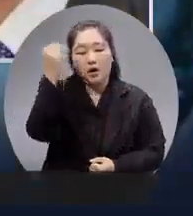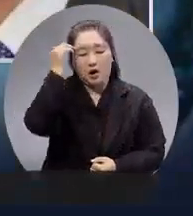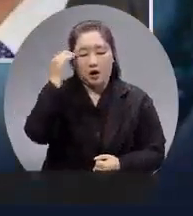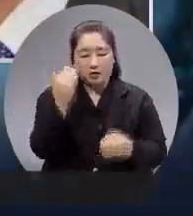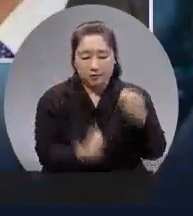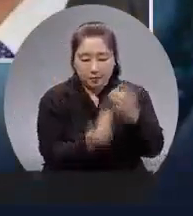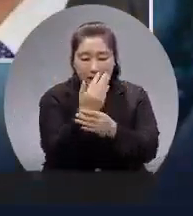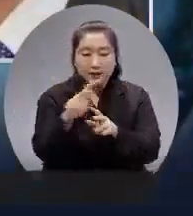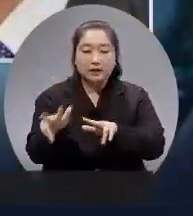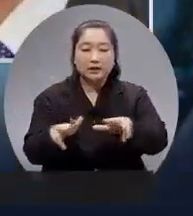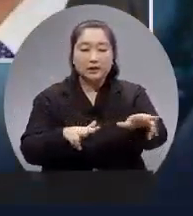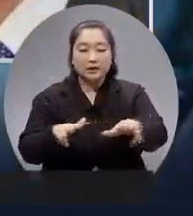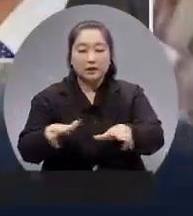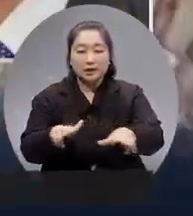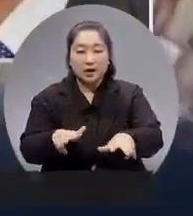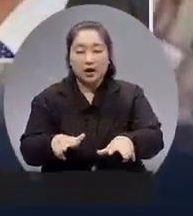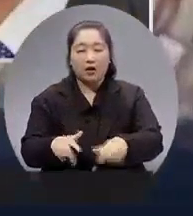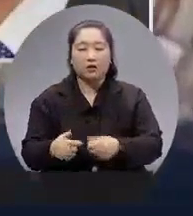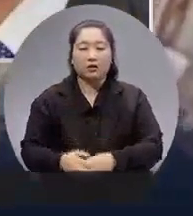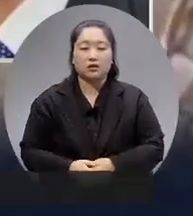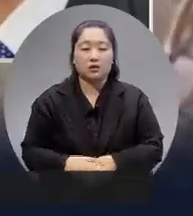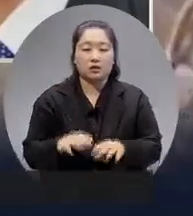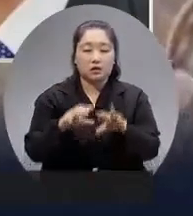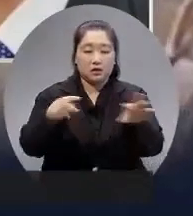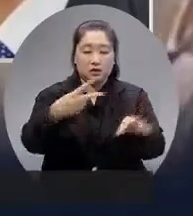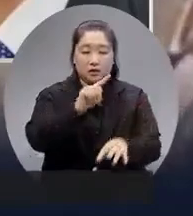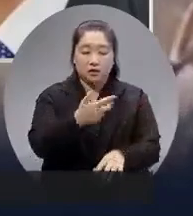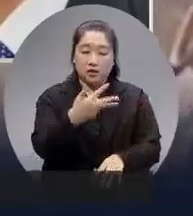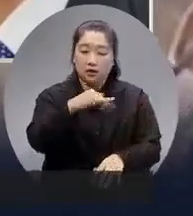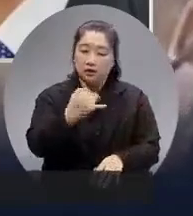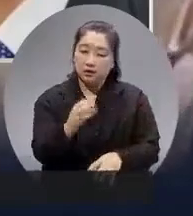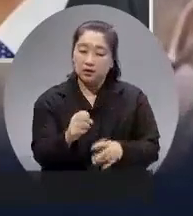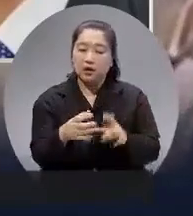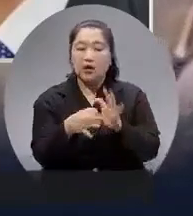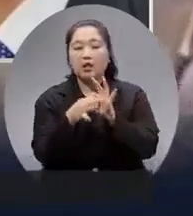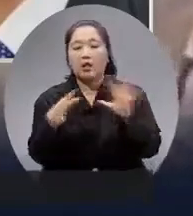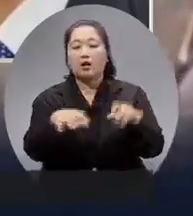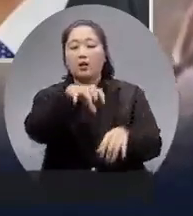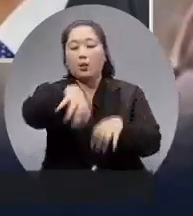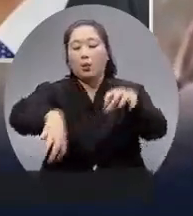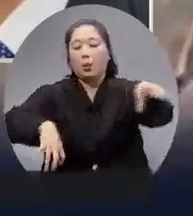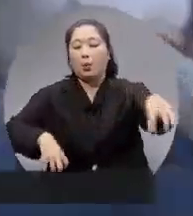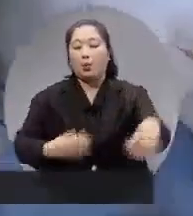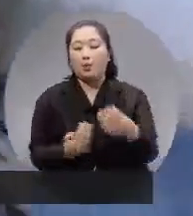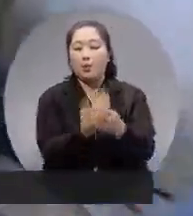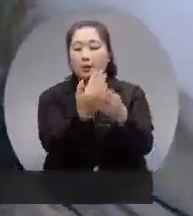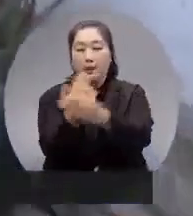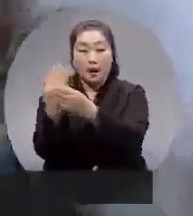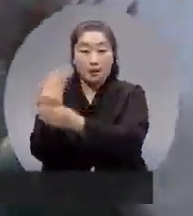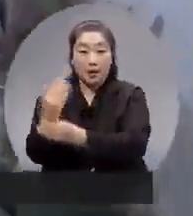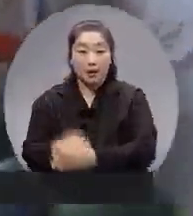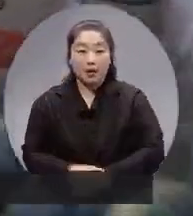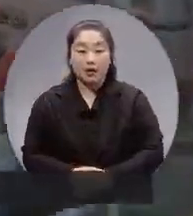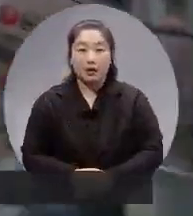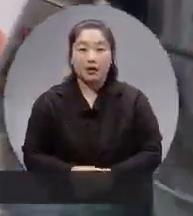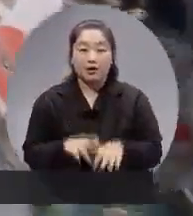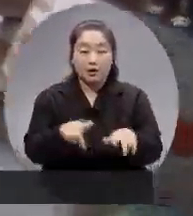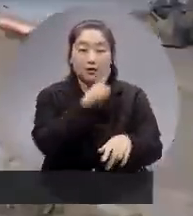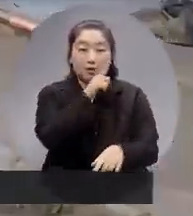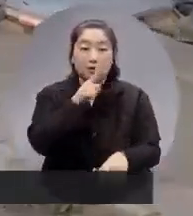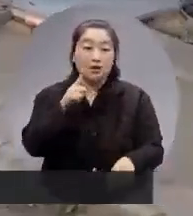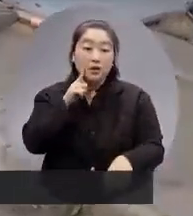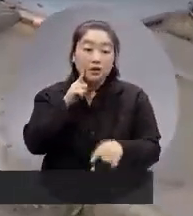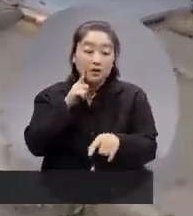발생하는 많은 지진들이 확인되는 단층과는 전혀 상관없는 곳에서 발생하고 있어요 실제로 이번